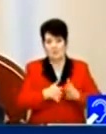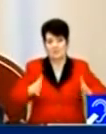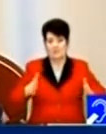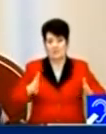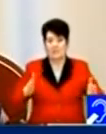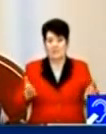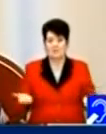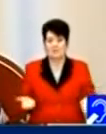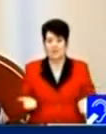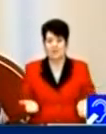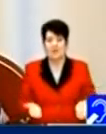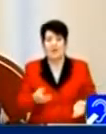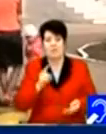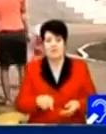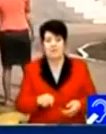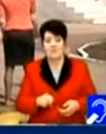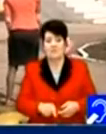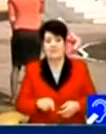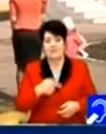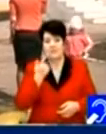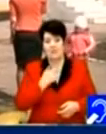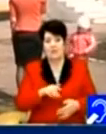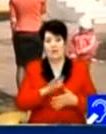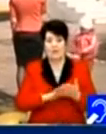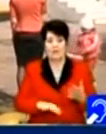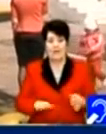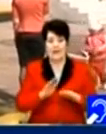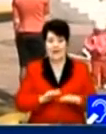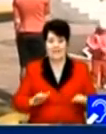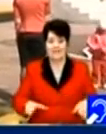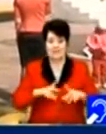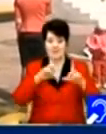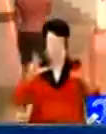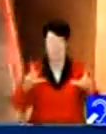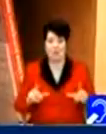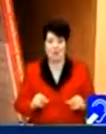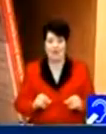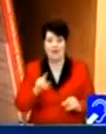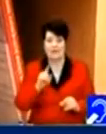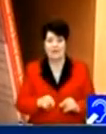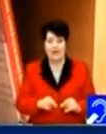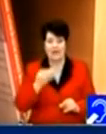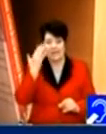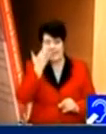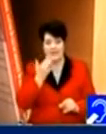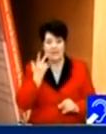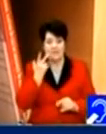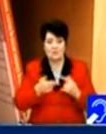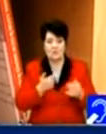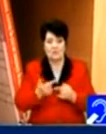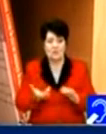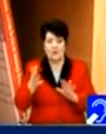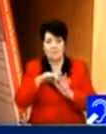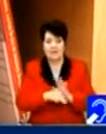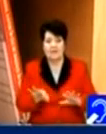supralărgite. Tot după acest principiu ar urma să funcționeze grădinițele și școlile, dar ideea nu poate fi întotdeauna